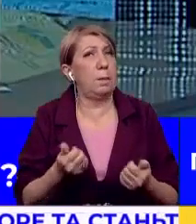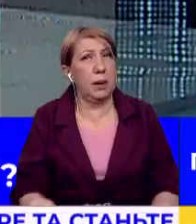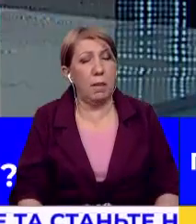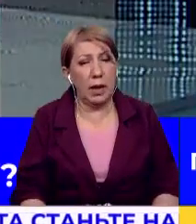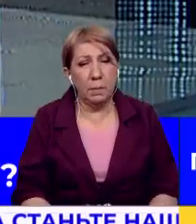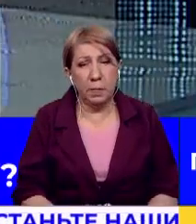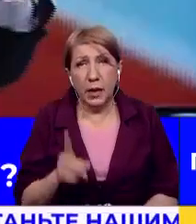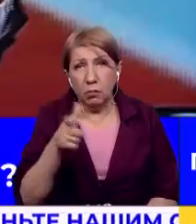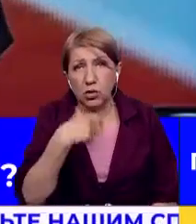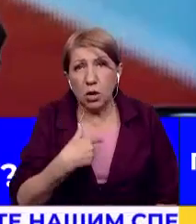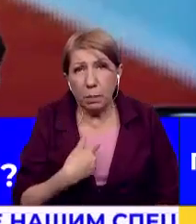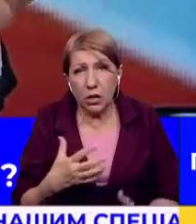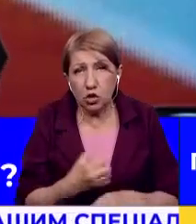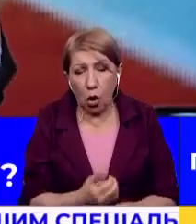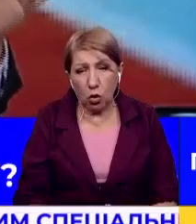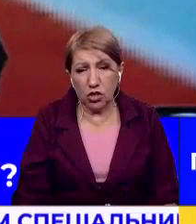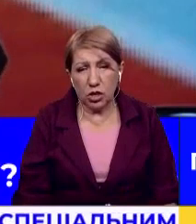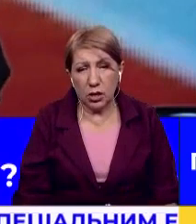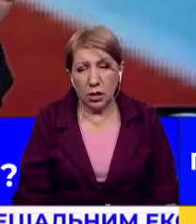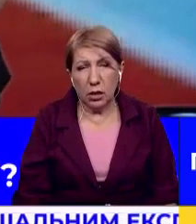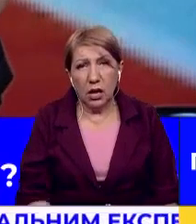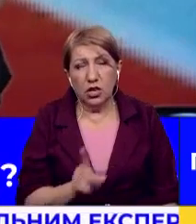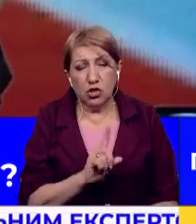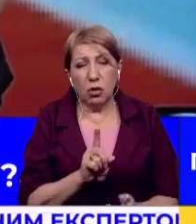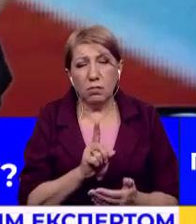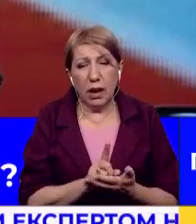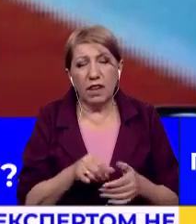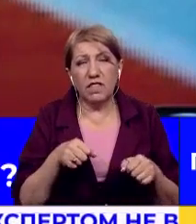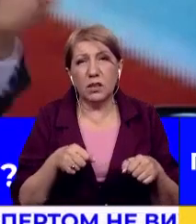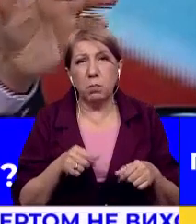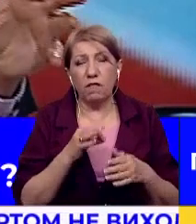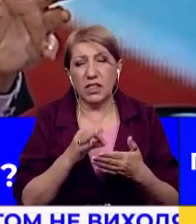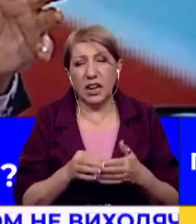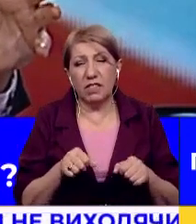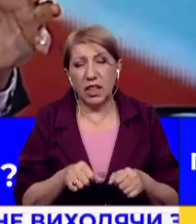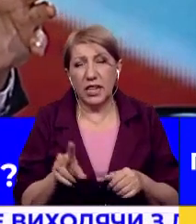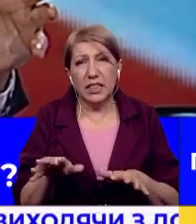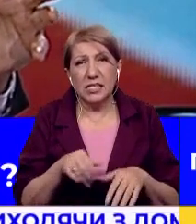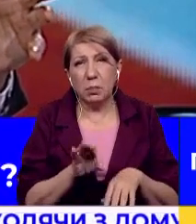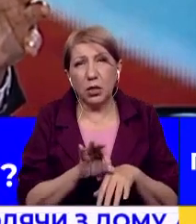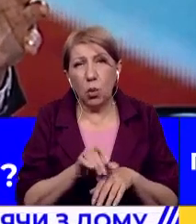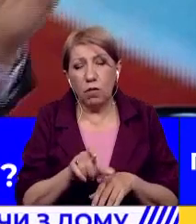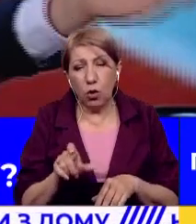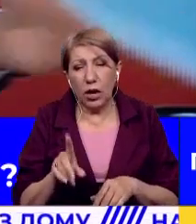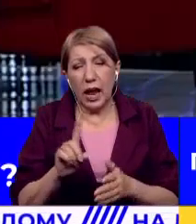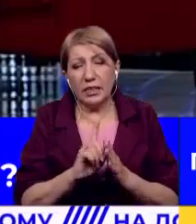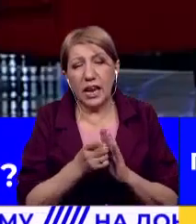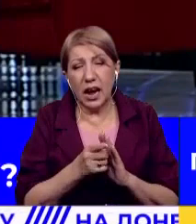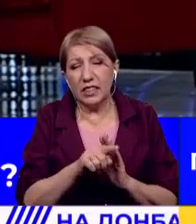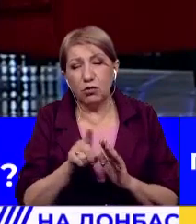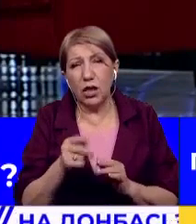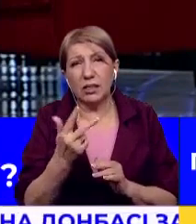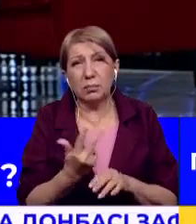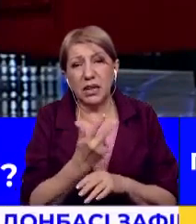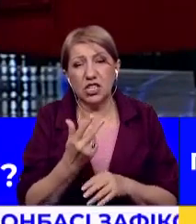на собі хай скорочують. Що мав би зробити відповідальна влада? Не забирати в хворих людей, а негайно. Вони там